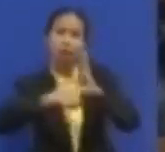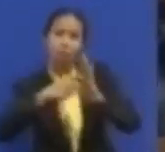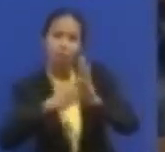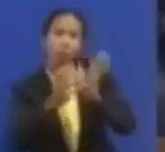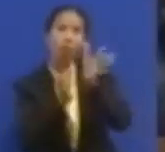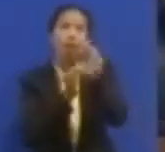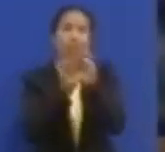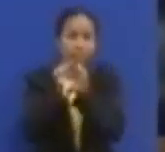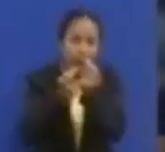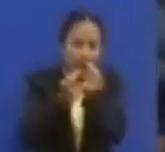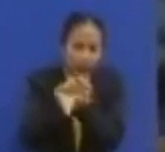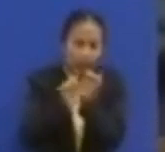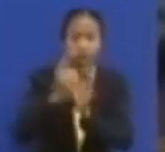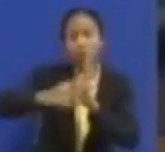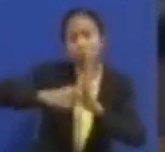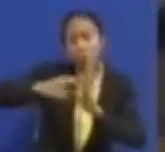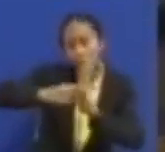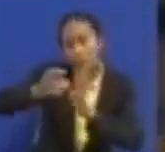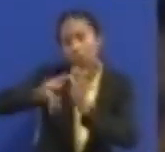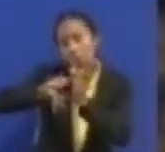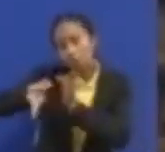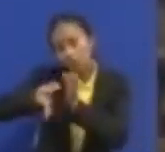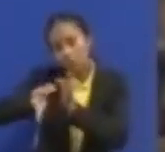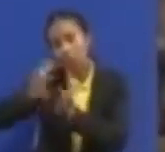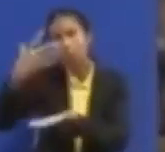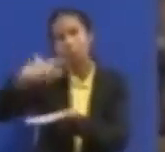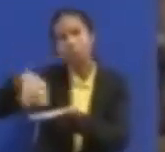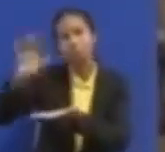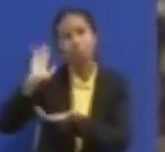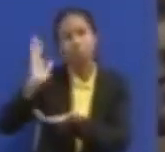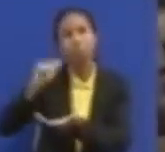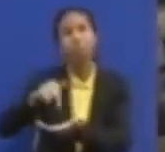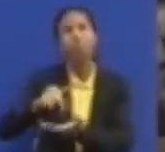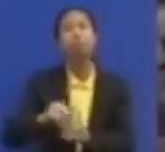ากก็มักจะ